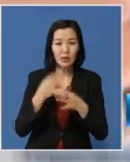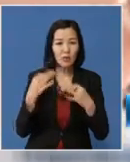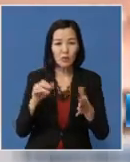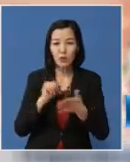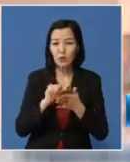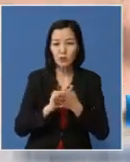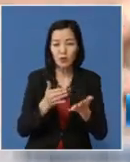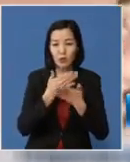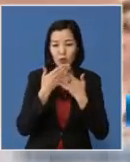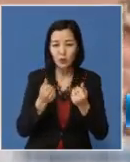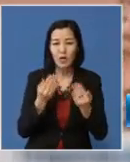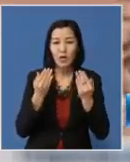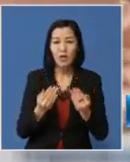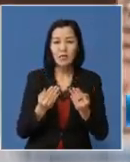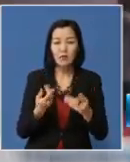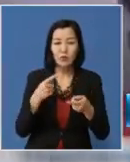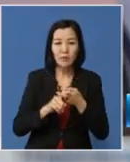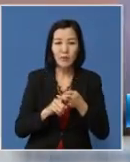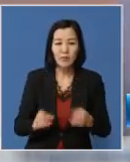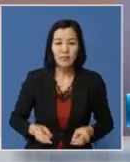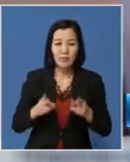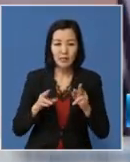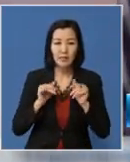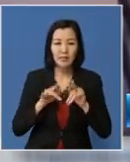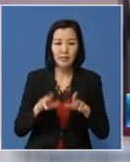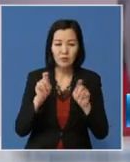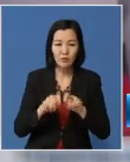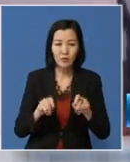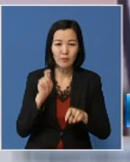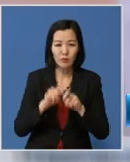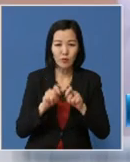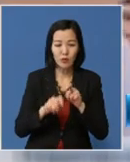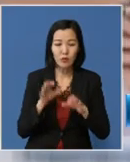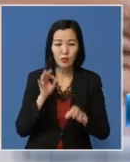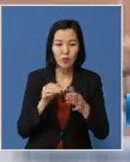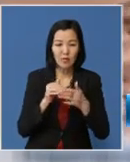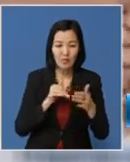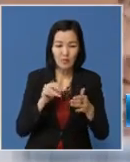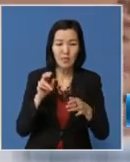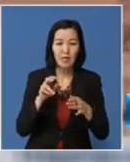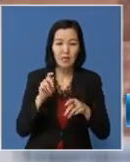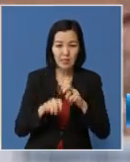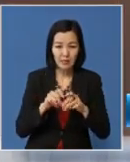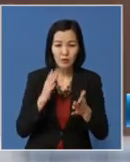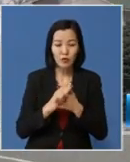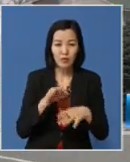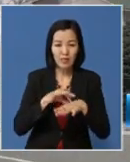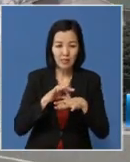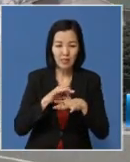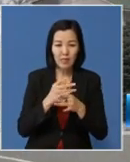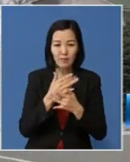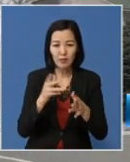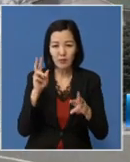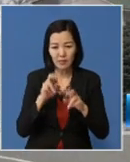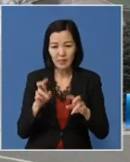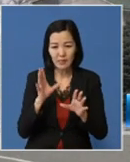қағазын да бермеген. Қазір осыған байланысты қылмыстық іс қозғалып, сотқа дейінгі тергеу амалдары жүргізіліп жатыр. Мұнымен қоса терілердің бірнешеу